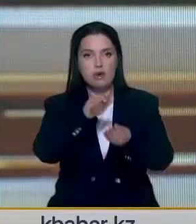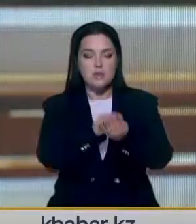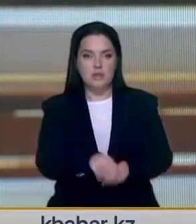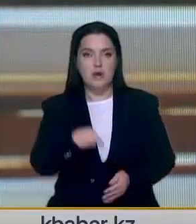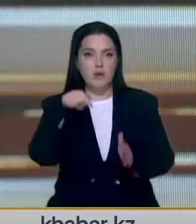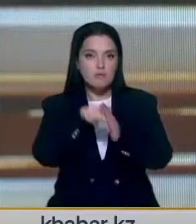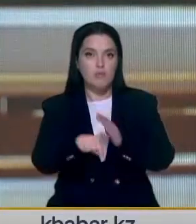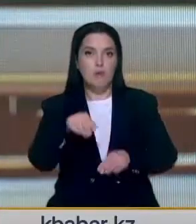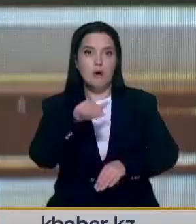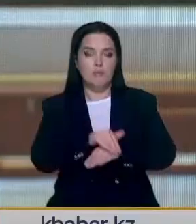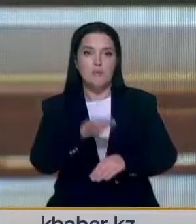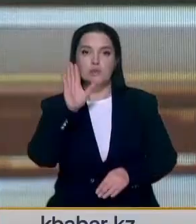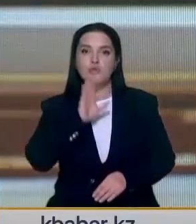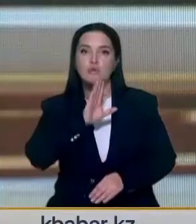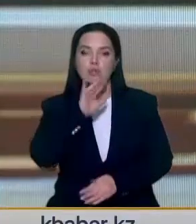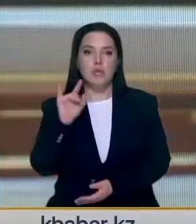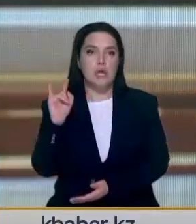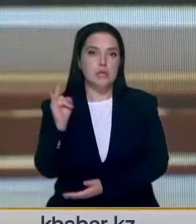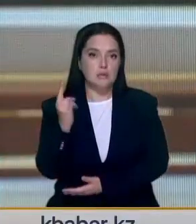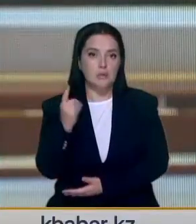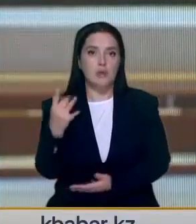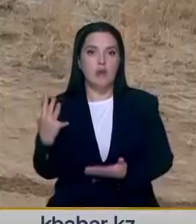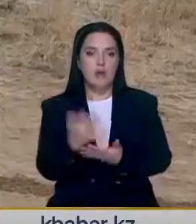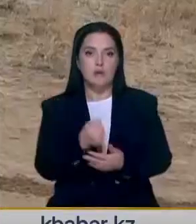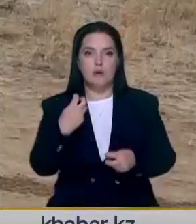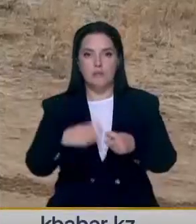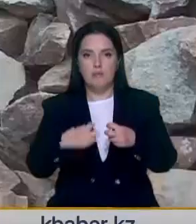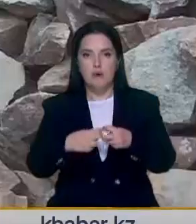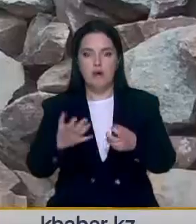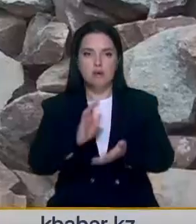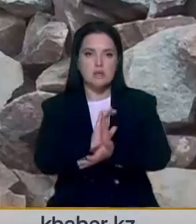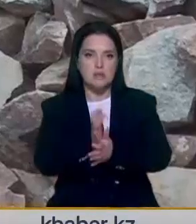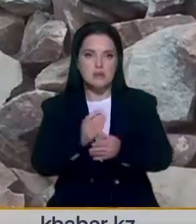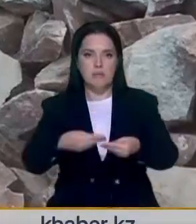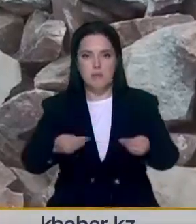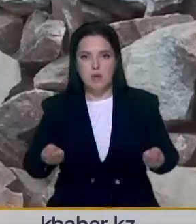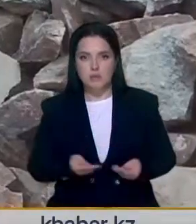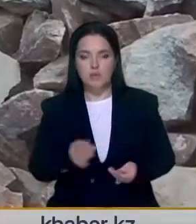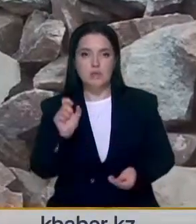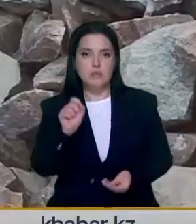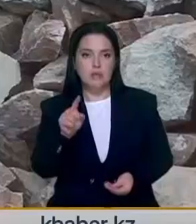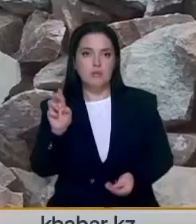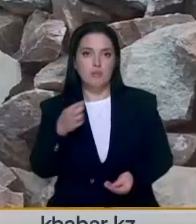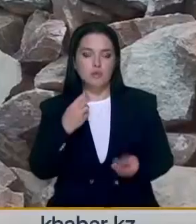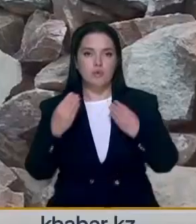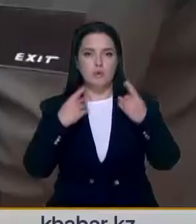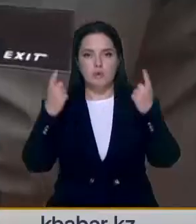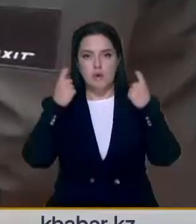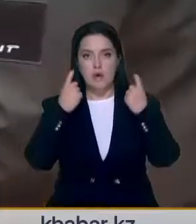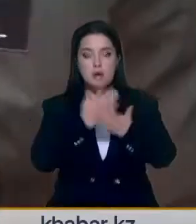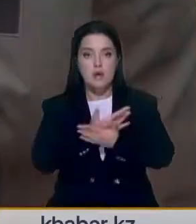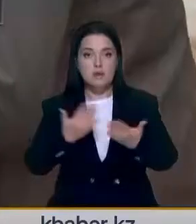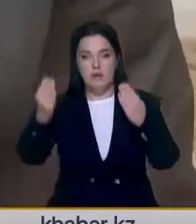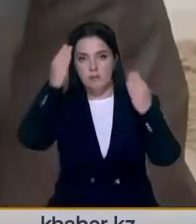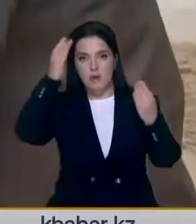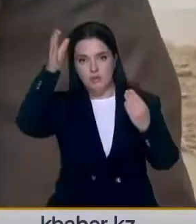них обнаружили останки женщины и ребенка. Здесь же они нашли обломки керамики, глиняную посуду, золотые и бронзовые украшения. По мнению ученых, все